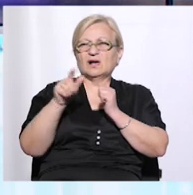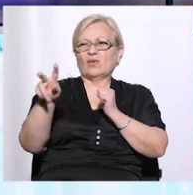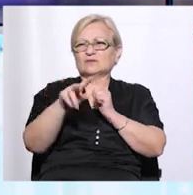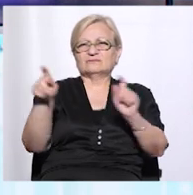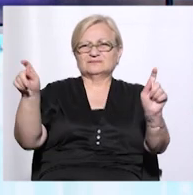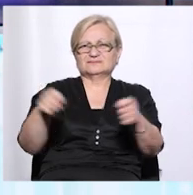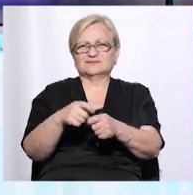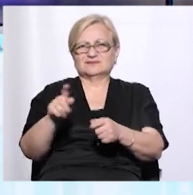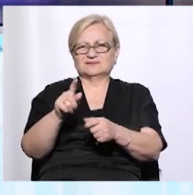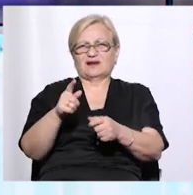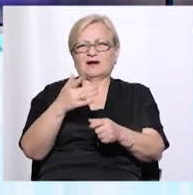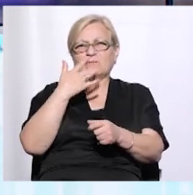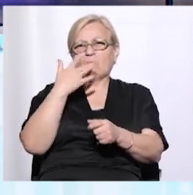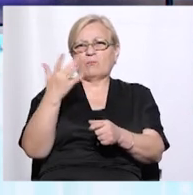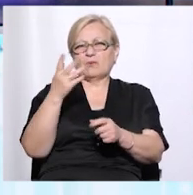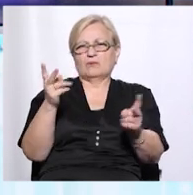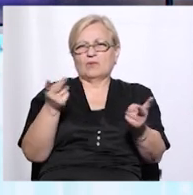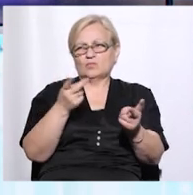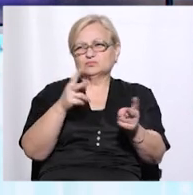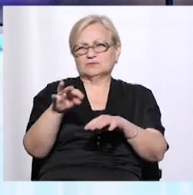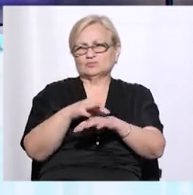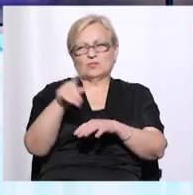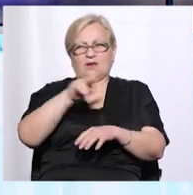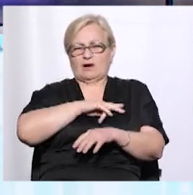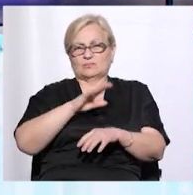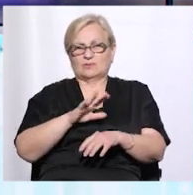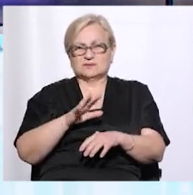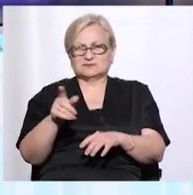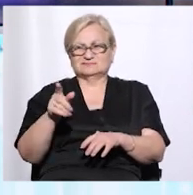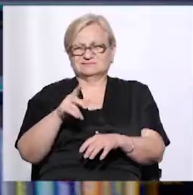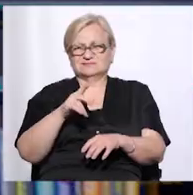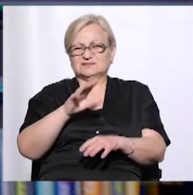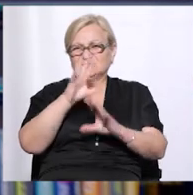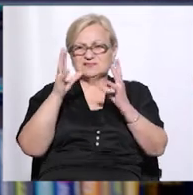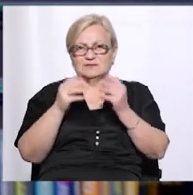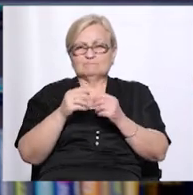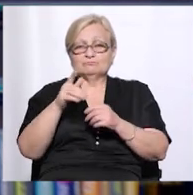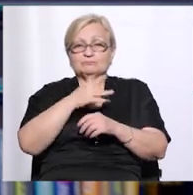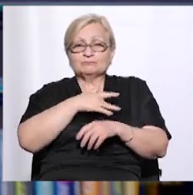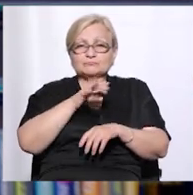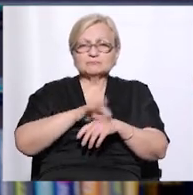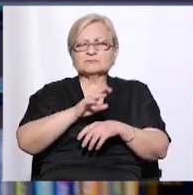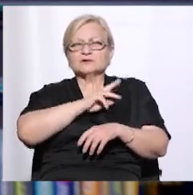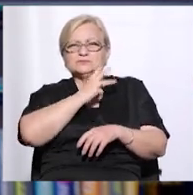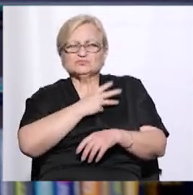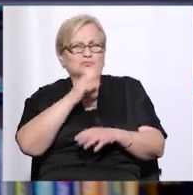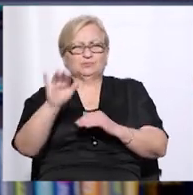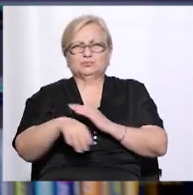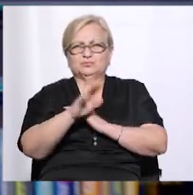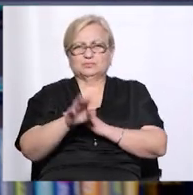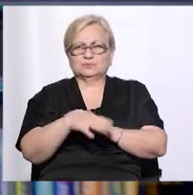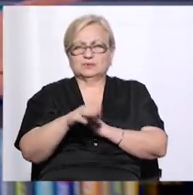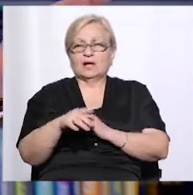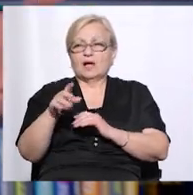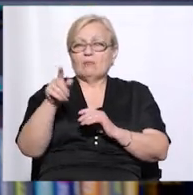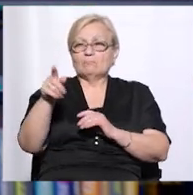ქორწინებით იცით ხომ, ყავს და რომელთანაც არაკავშირებს ის საოცარი ვნებიანი სიყვარული, რაც